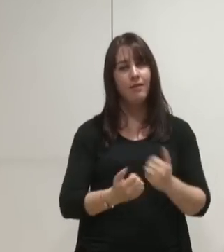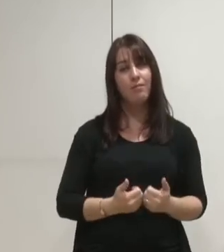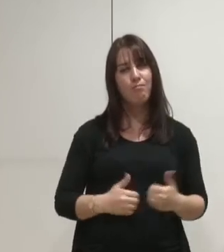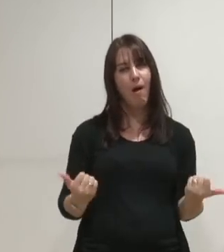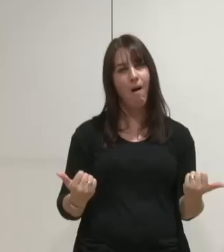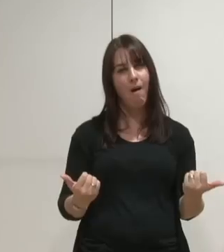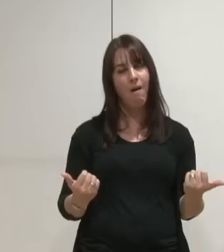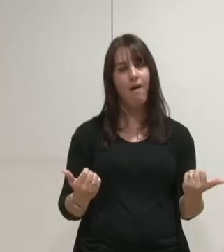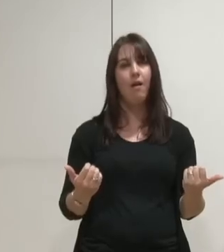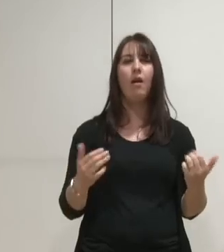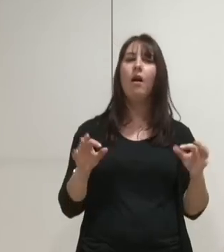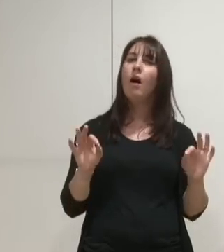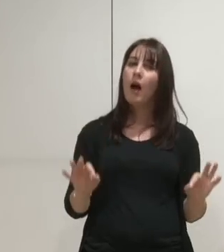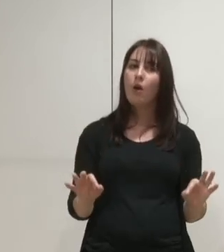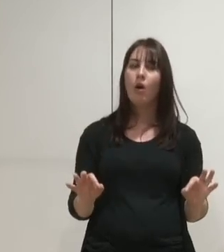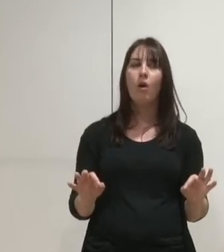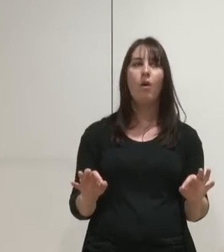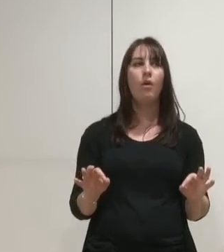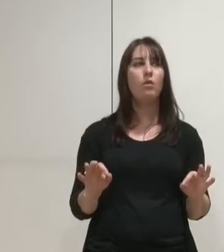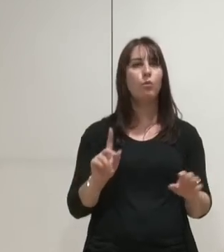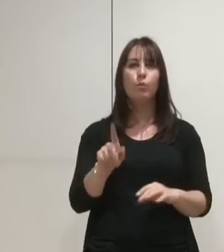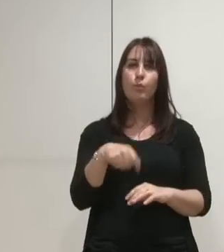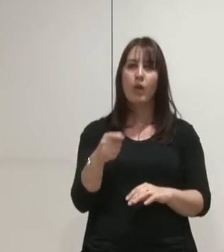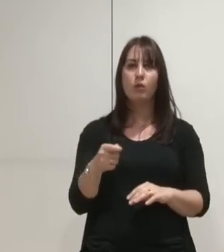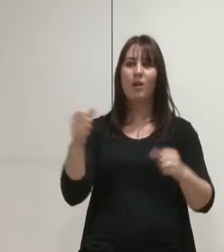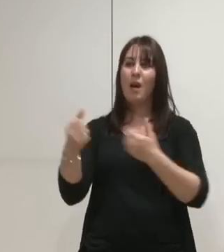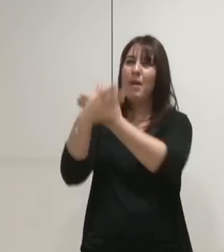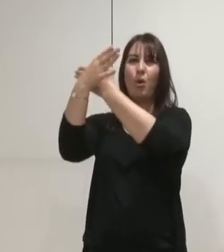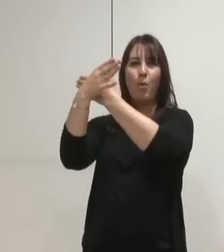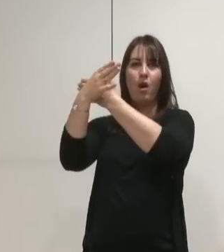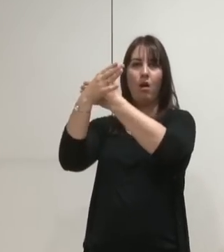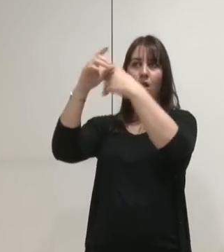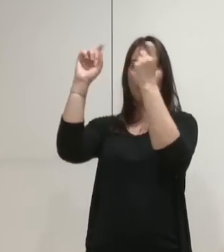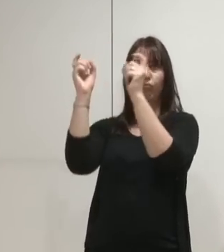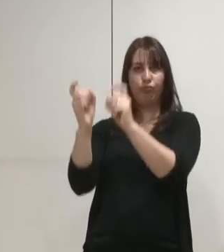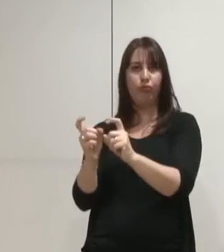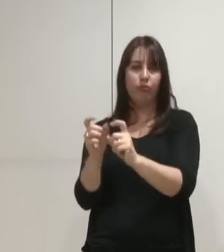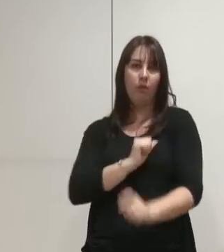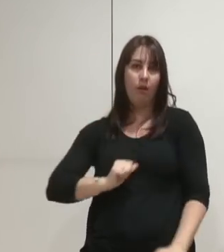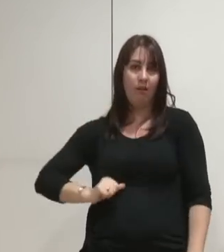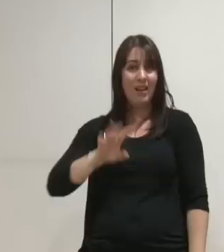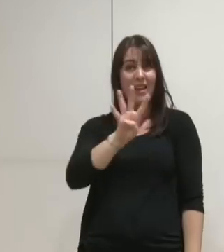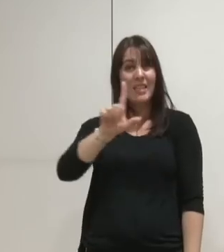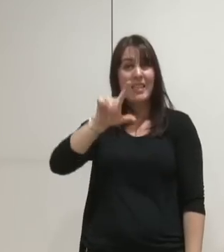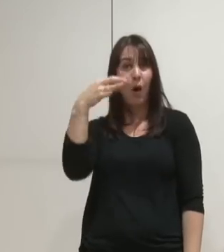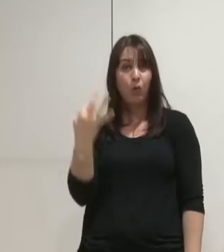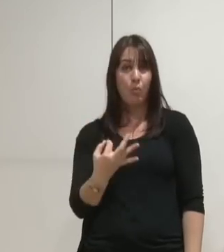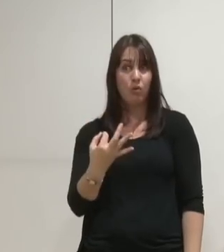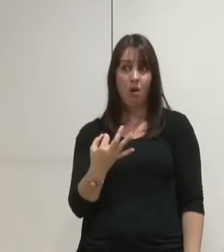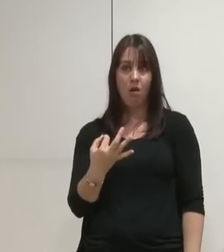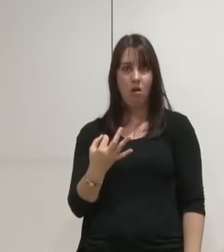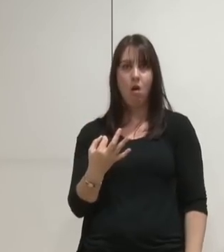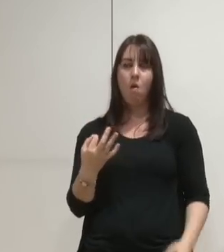faut noter également que à l'échelle de la métropole la baisse est plus massive he c'est 42 % à l'échelle de la métropole